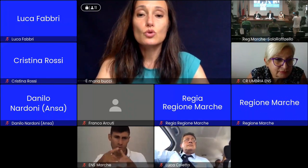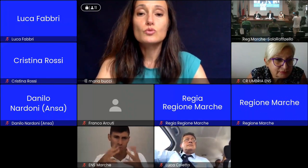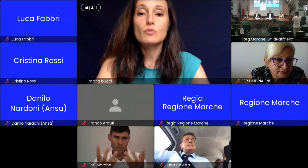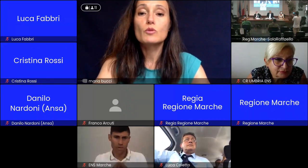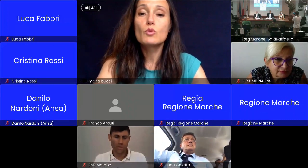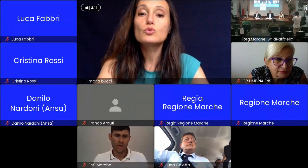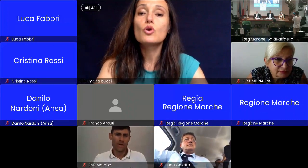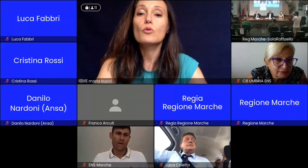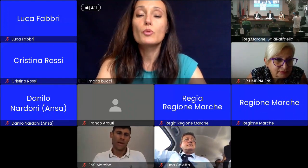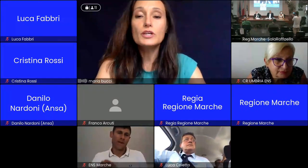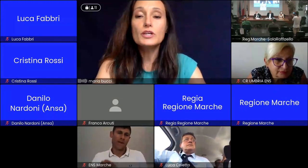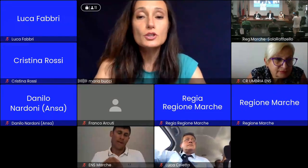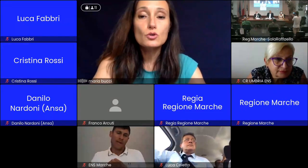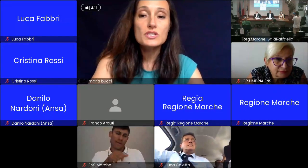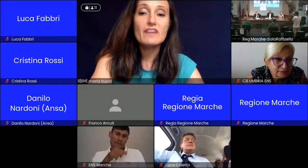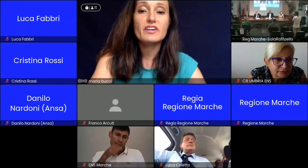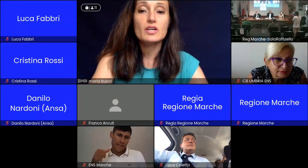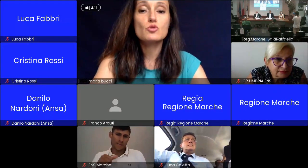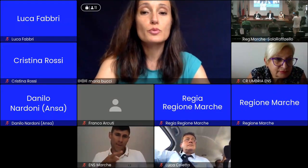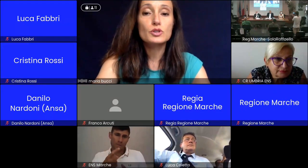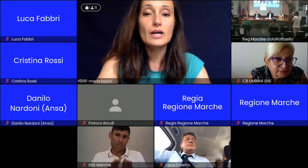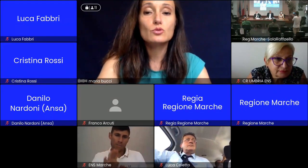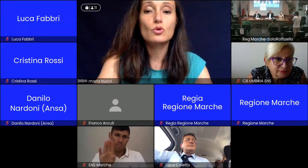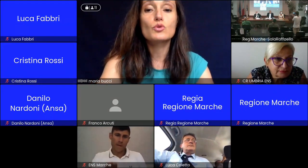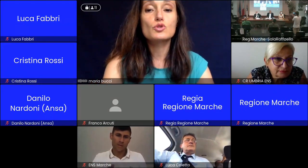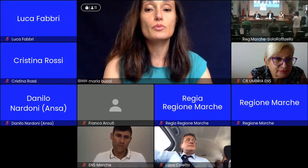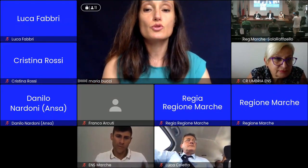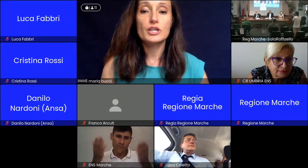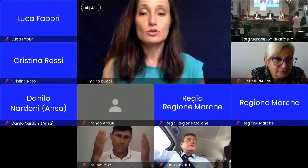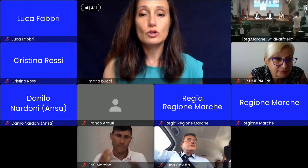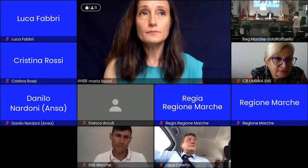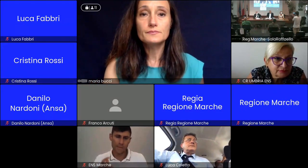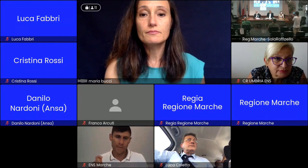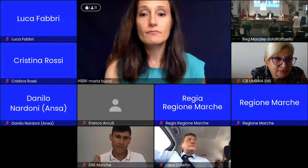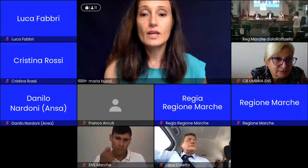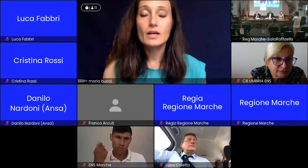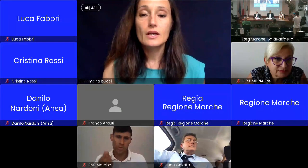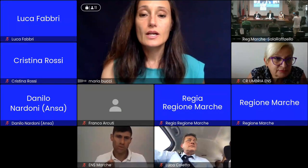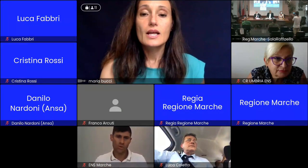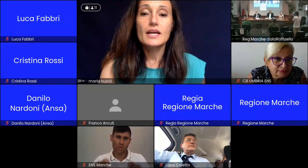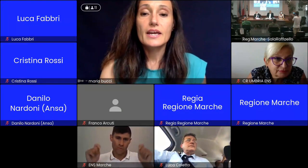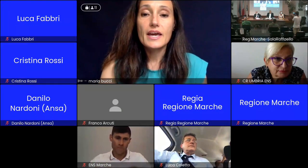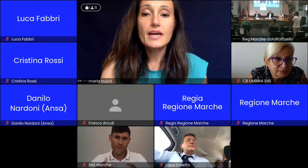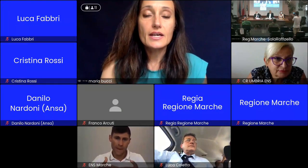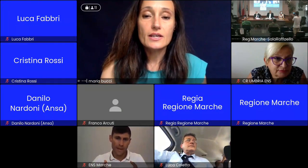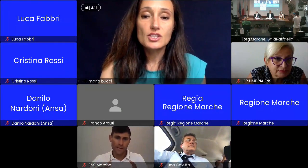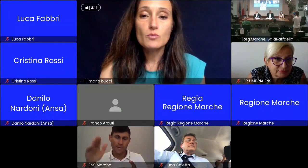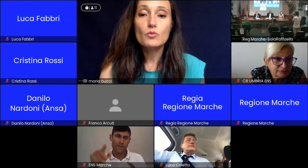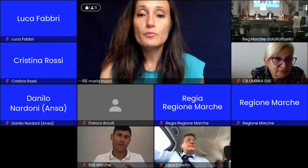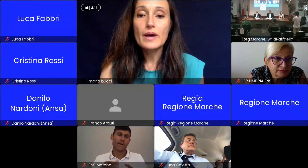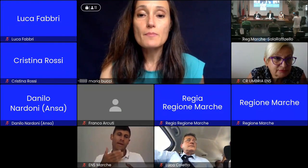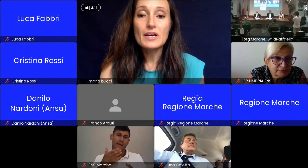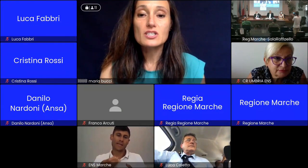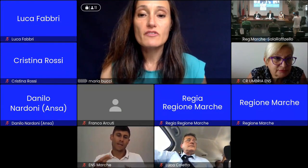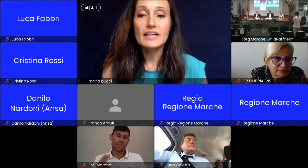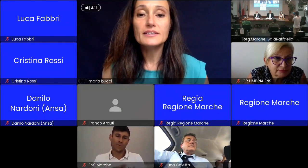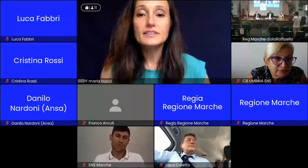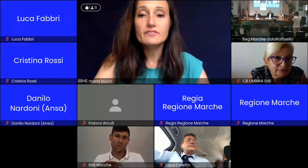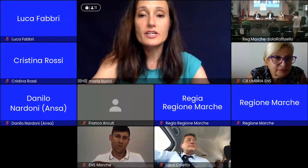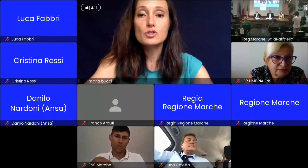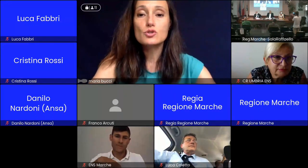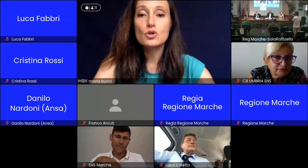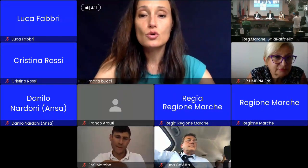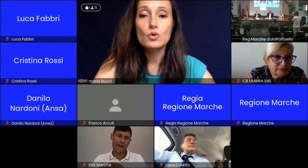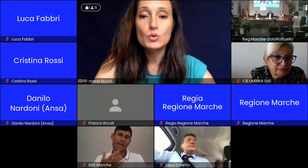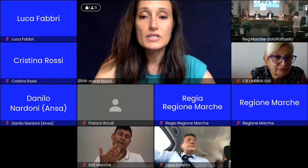ringrazio tutto, diciamo, il mondo politico, lo staff che ha supportato questo progetto, che è, diciamo, un bel passo